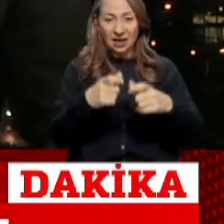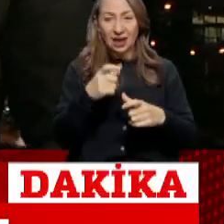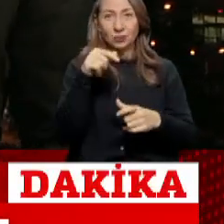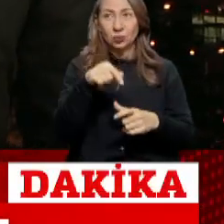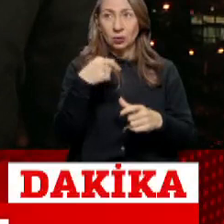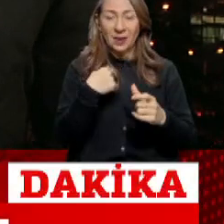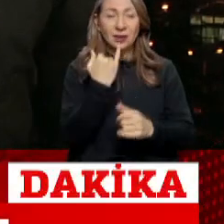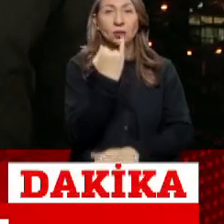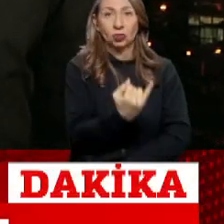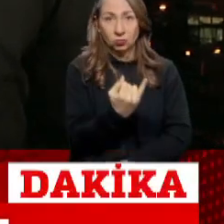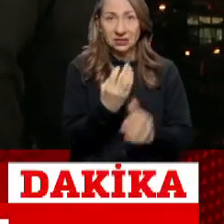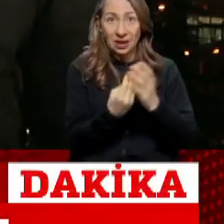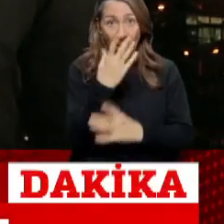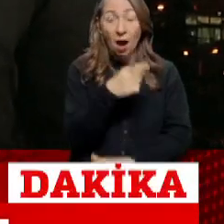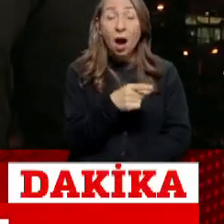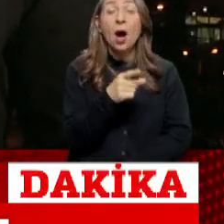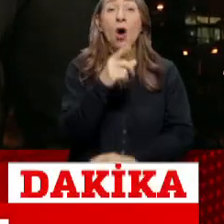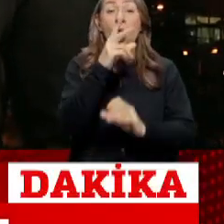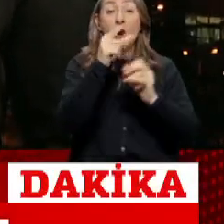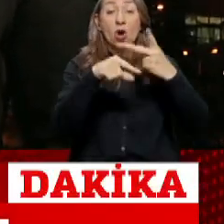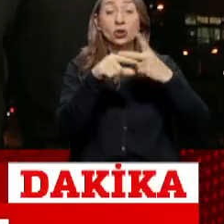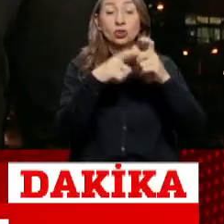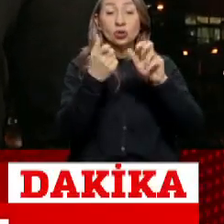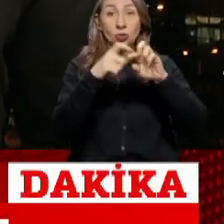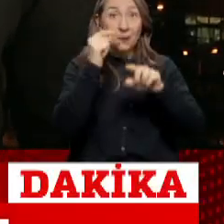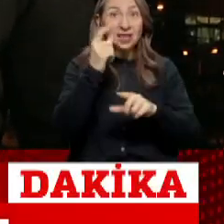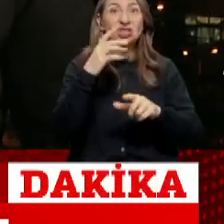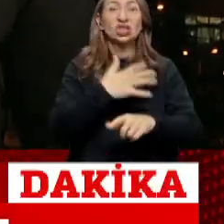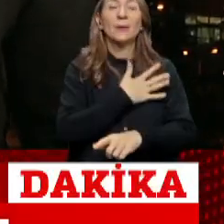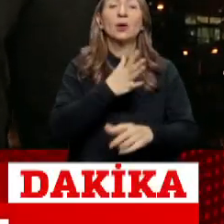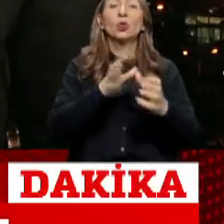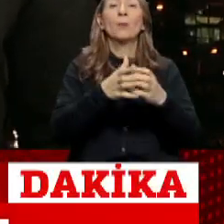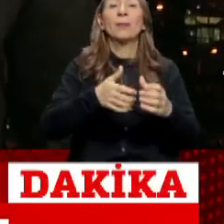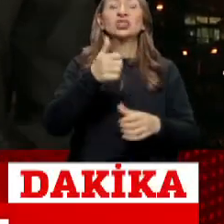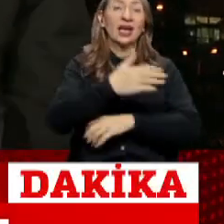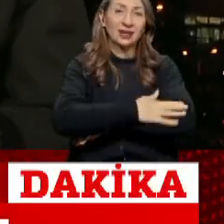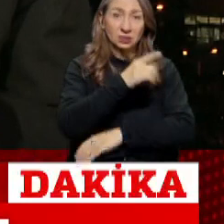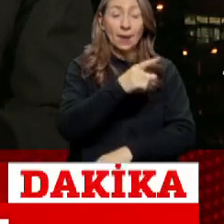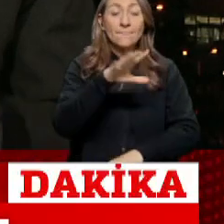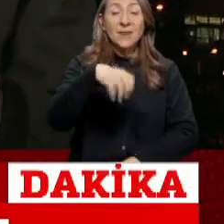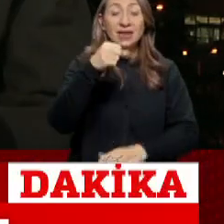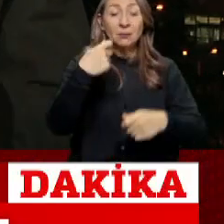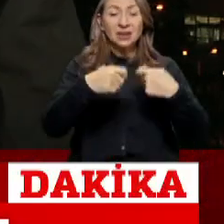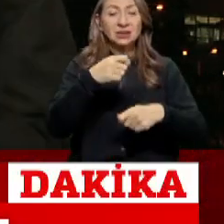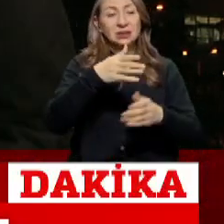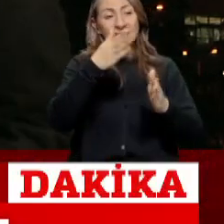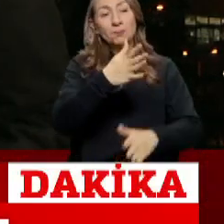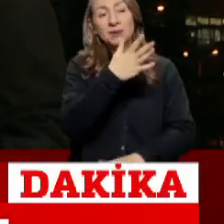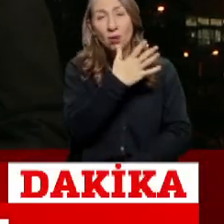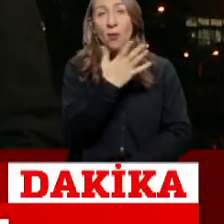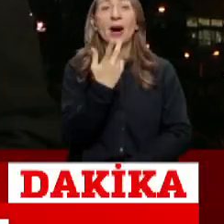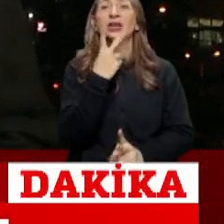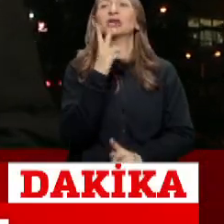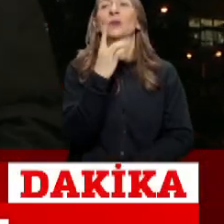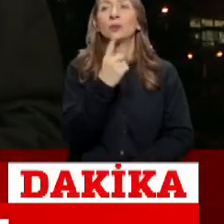yaptı. Bugün ben de konuydum sabahleyin. Özgür Özel, CHP Grup Başkan Vekili, Merkez Bankası Başkanı'nı biliyorum fakat açıklamıyorum